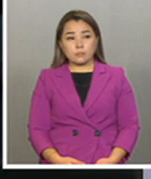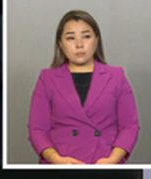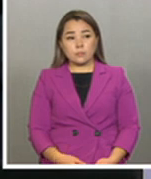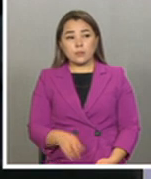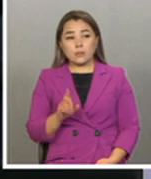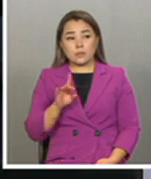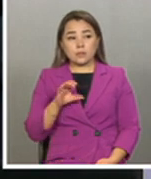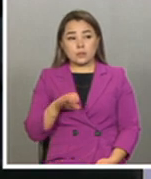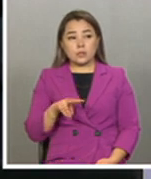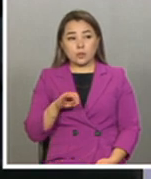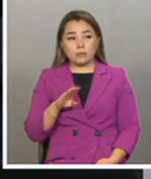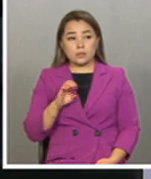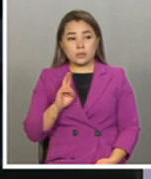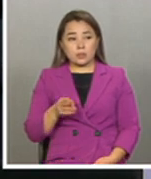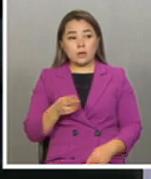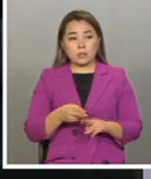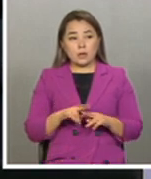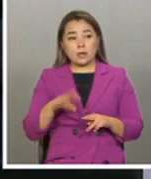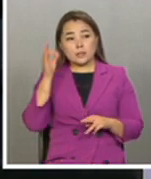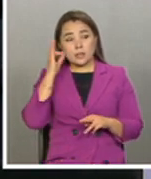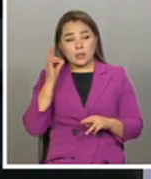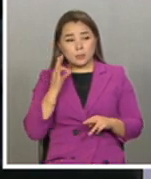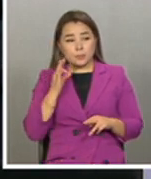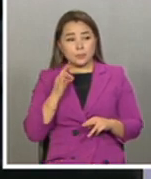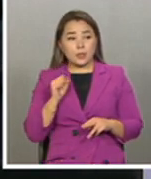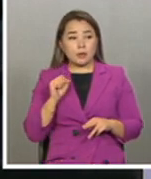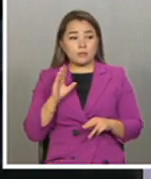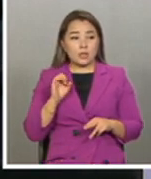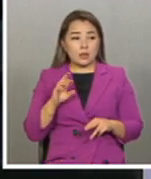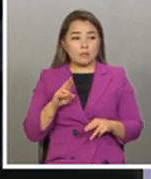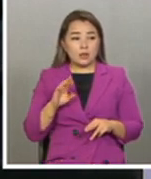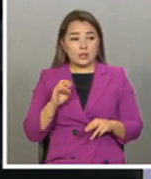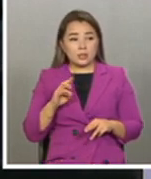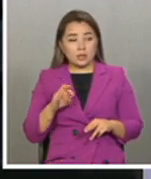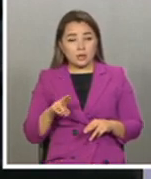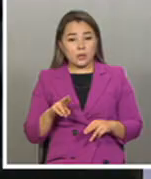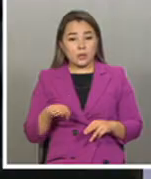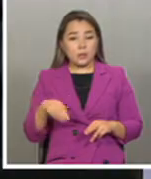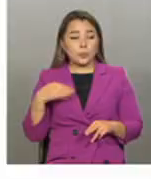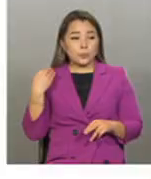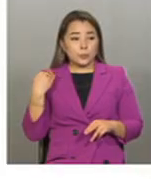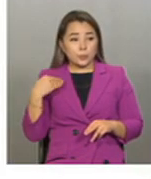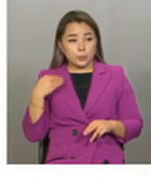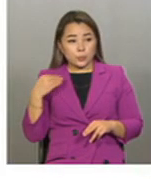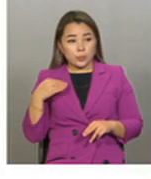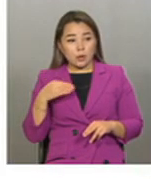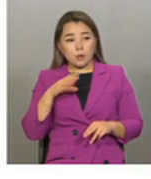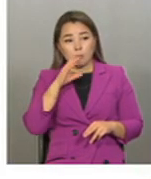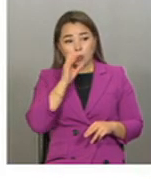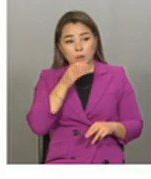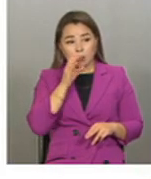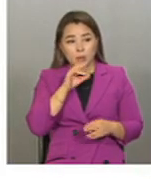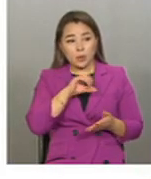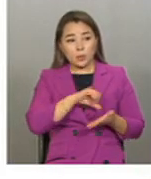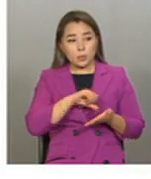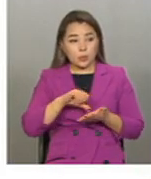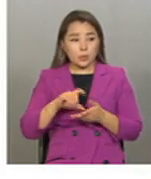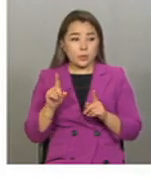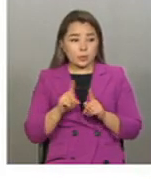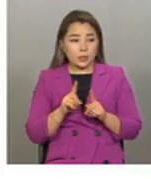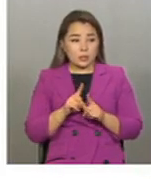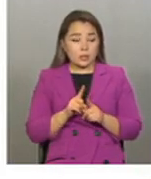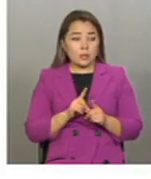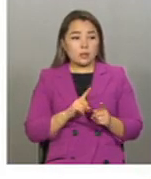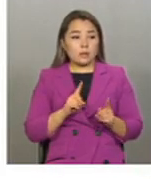Брест-Литовскіде Германия, Австро-Венгрия, Түркия, Болгария өкілдерімен